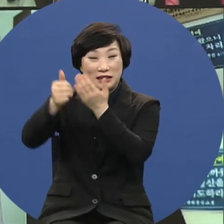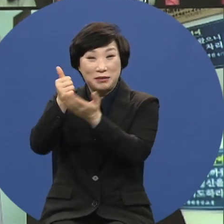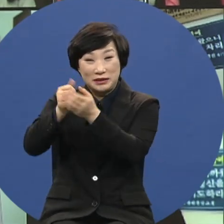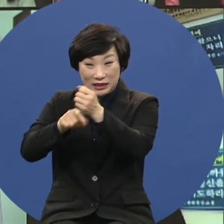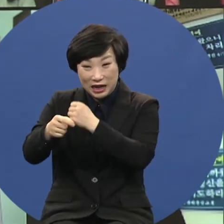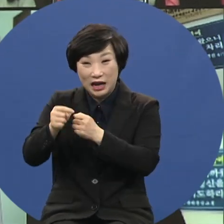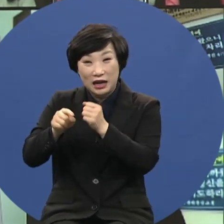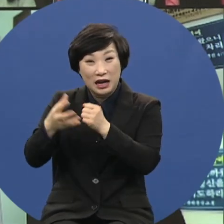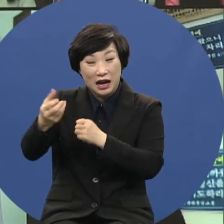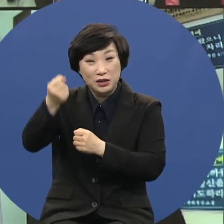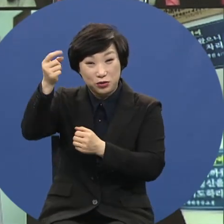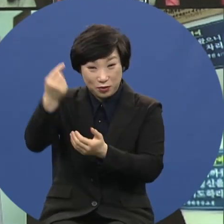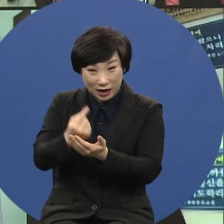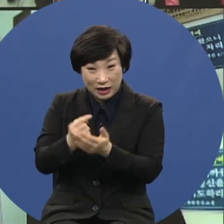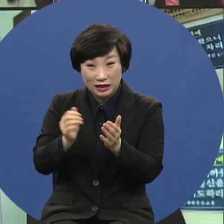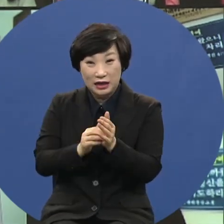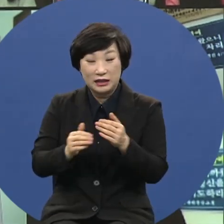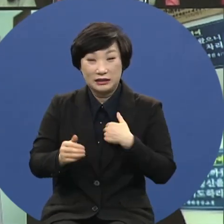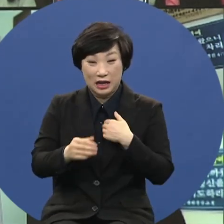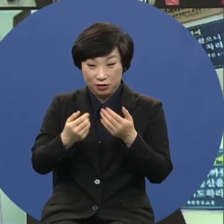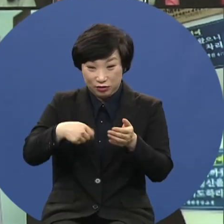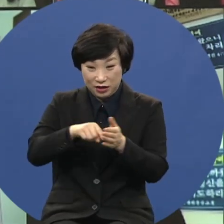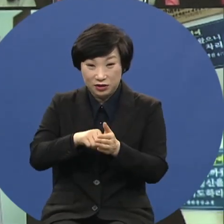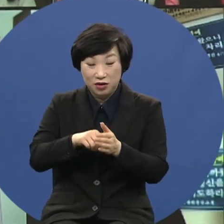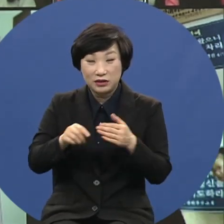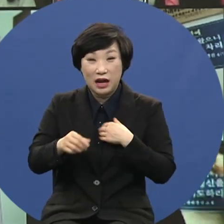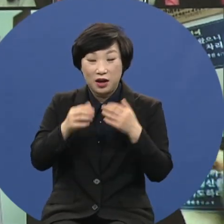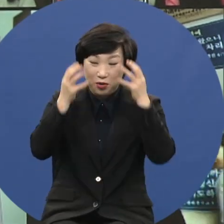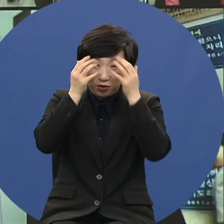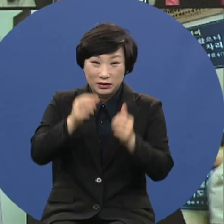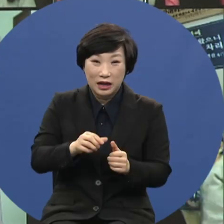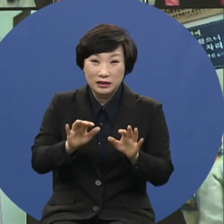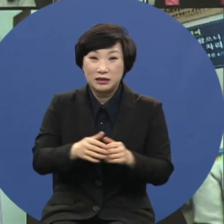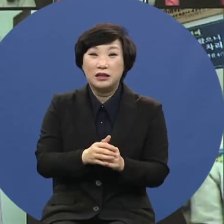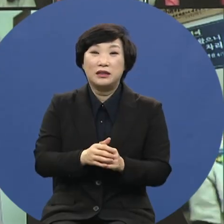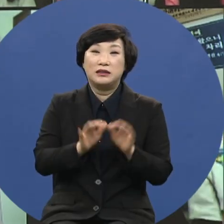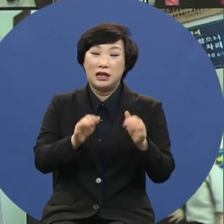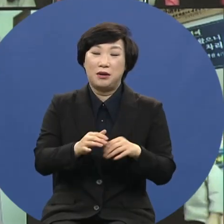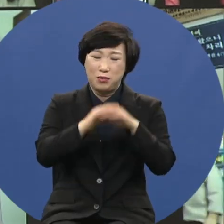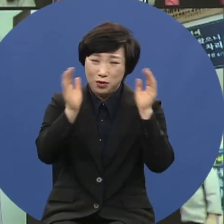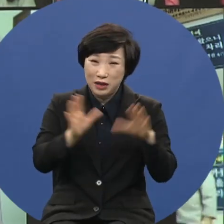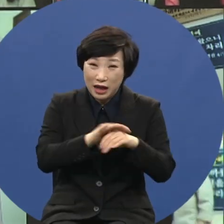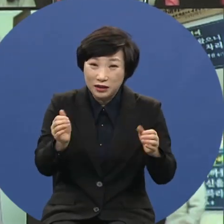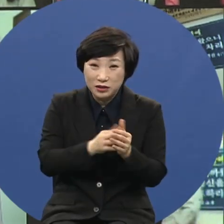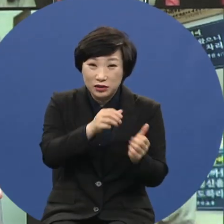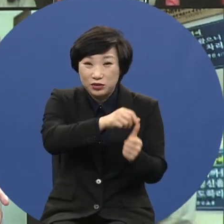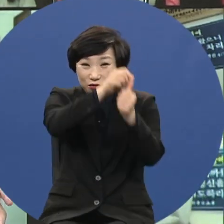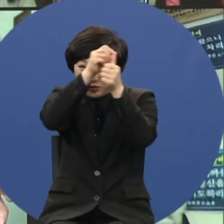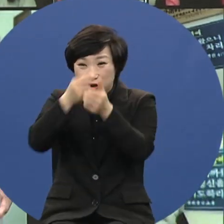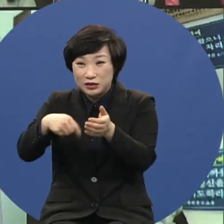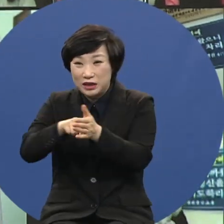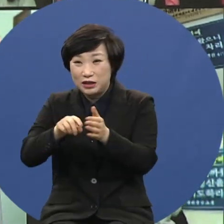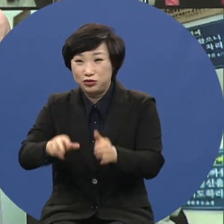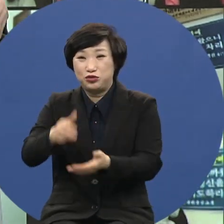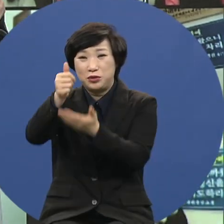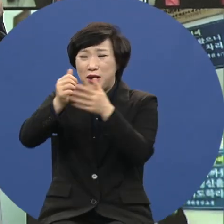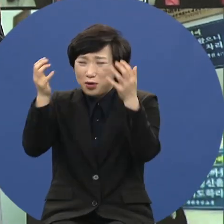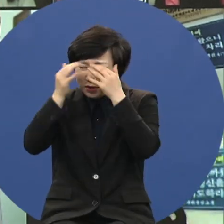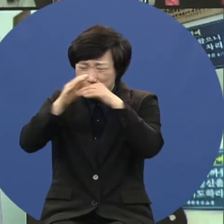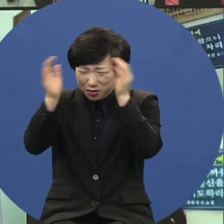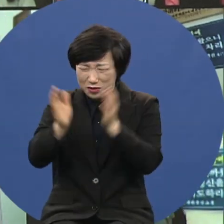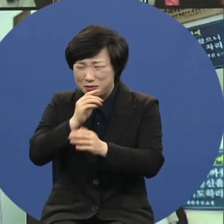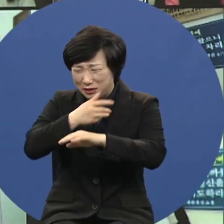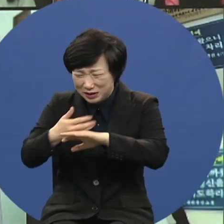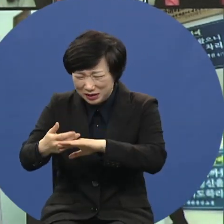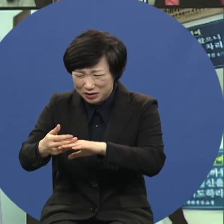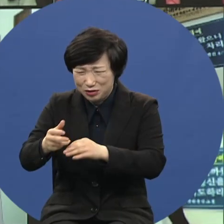나 같은 걸 살리기 위해서 당한 모든 고난과 죽음과 피도도심과 그 고통이 전부